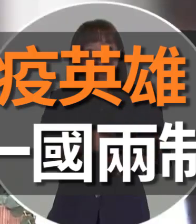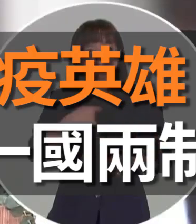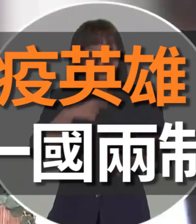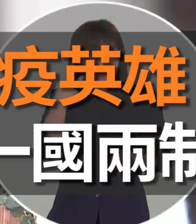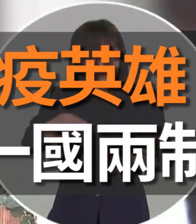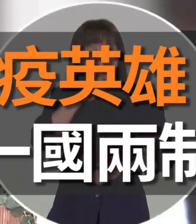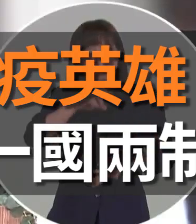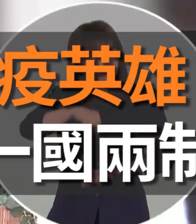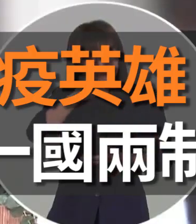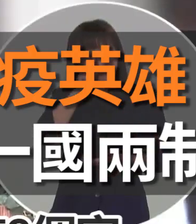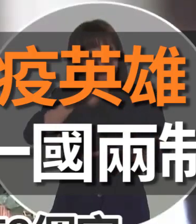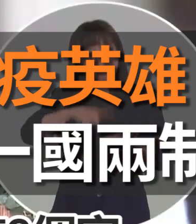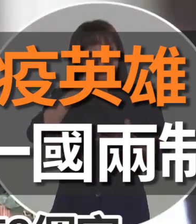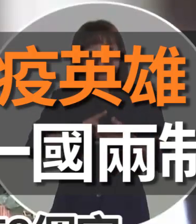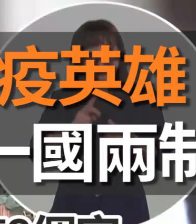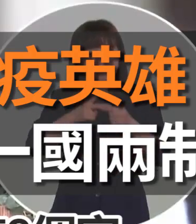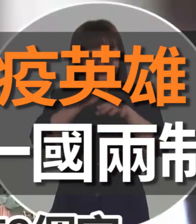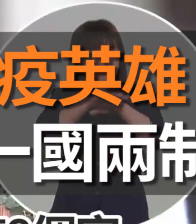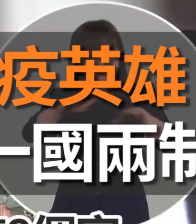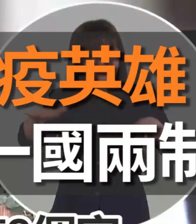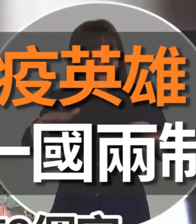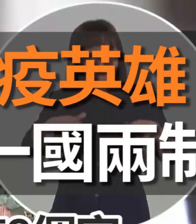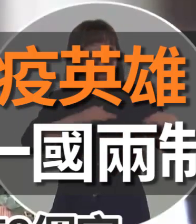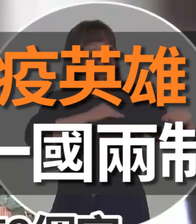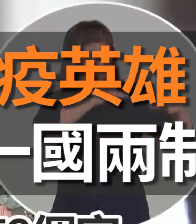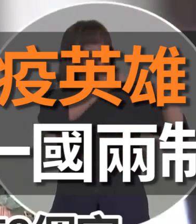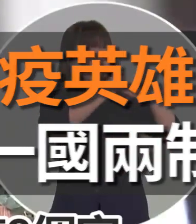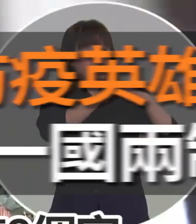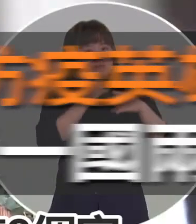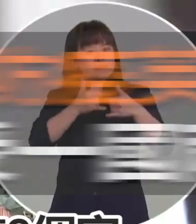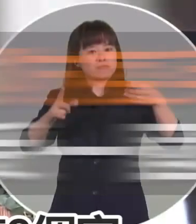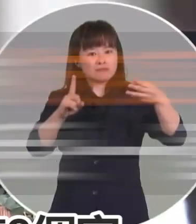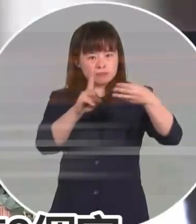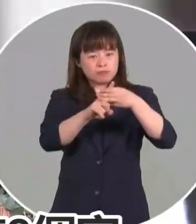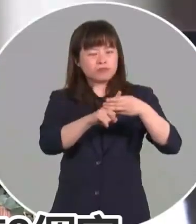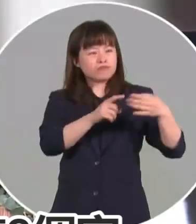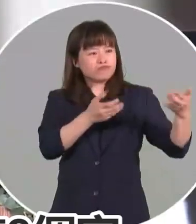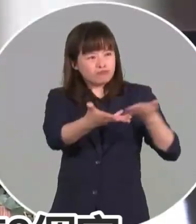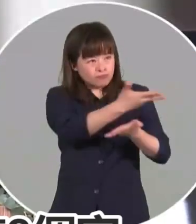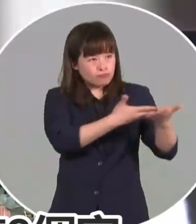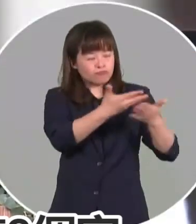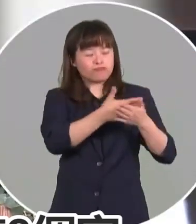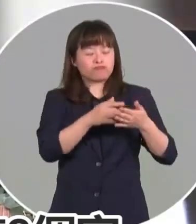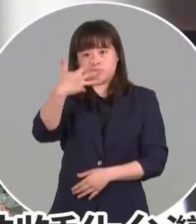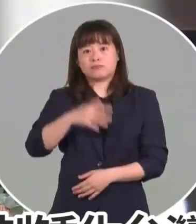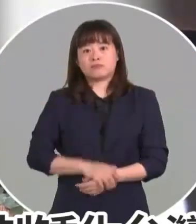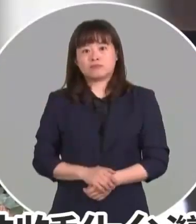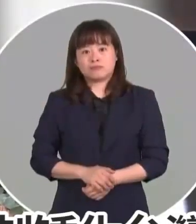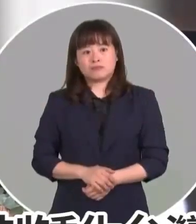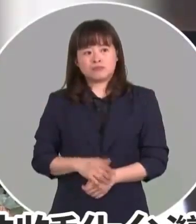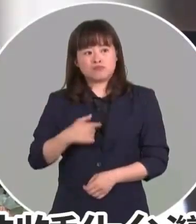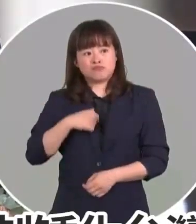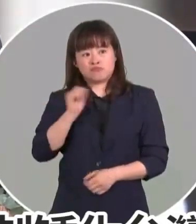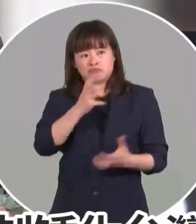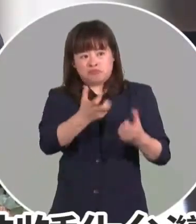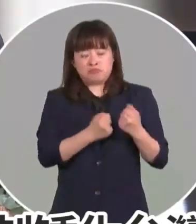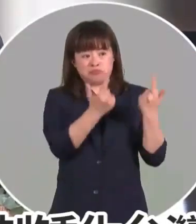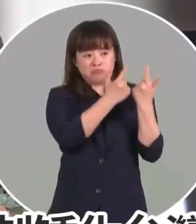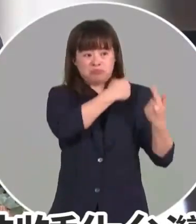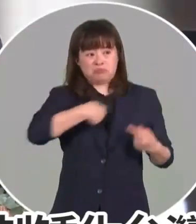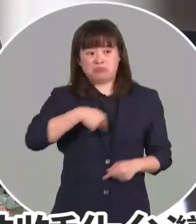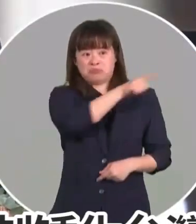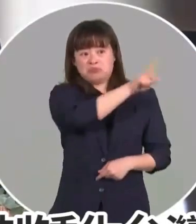我要再次重申，和平、对等、民主、对话这八个字，我们不会接受北京